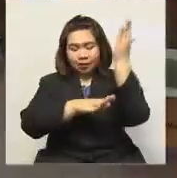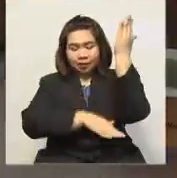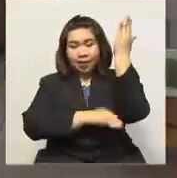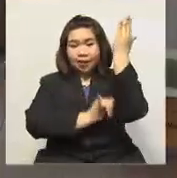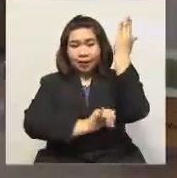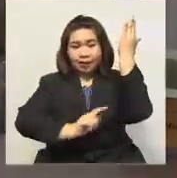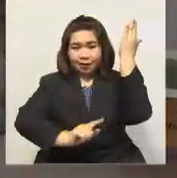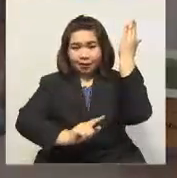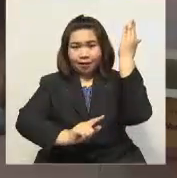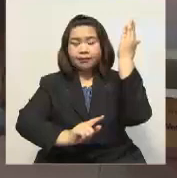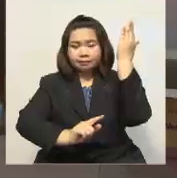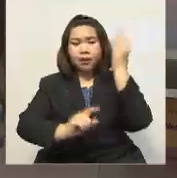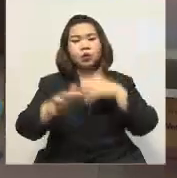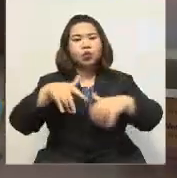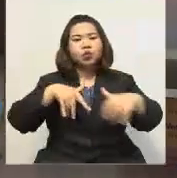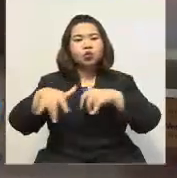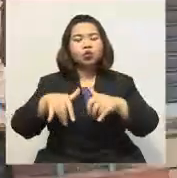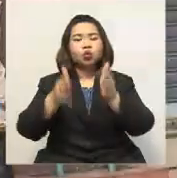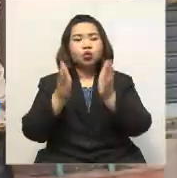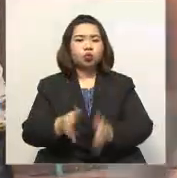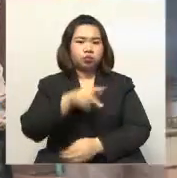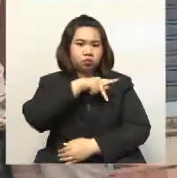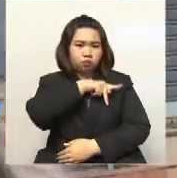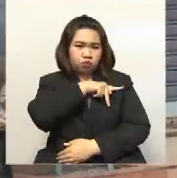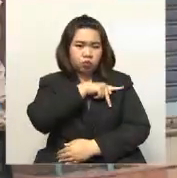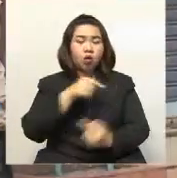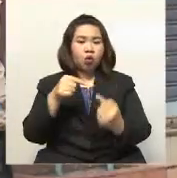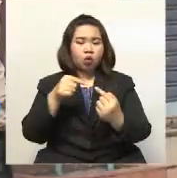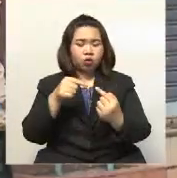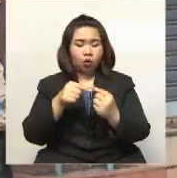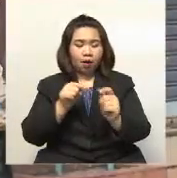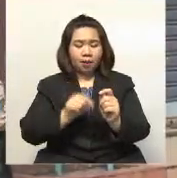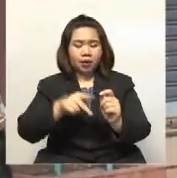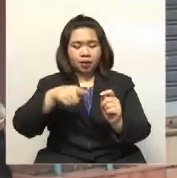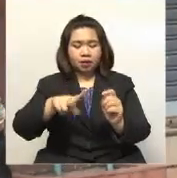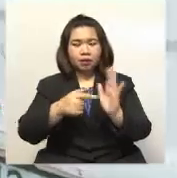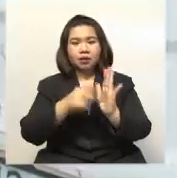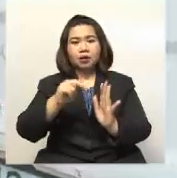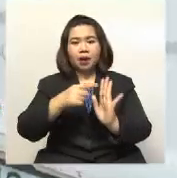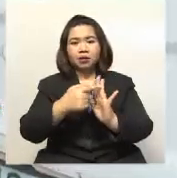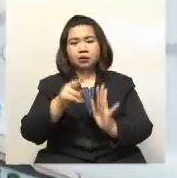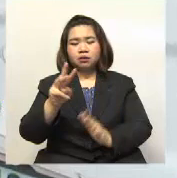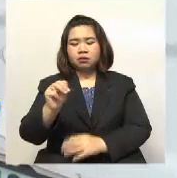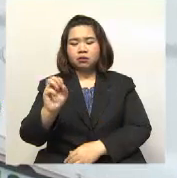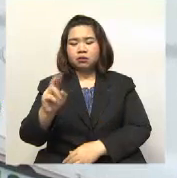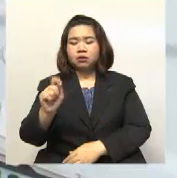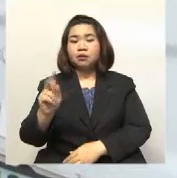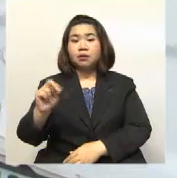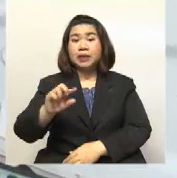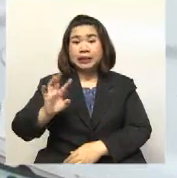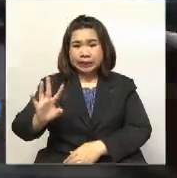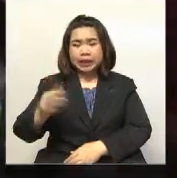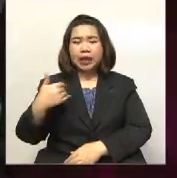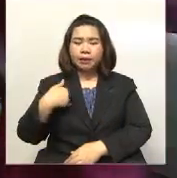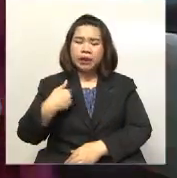ลาค่ะที่จังหวัดยะลาชุมชนชาวไทยพุทธในชุมชนผังเมือง4และพื้นที่ใกล้เคียงก็ออกมาซื้อดอกไม้แล้วก็อาห